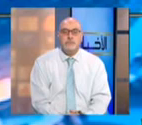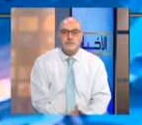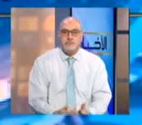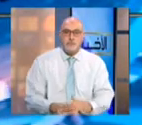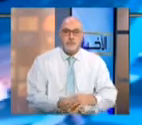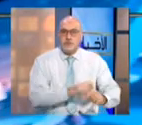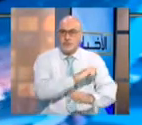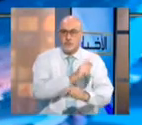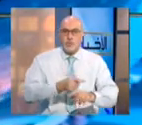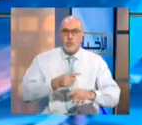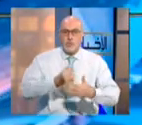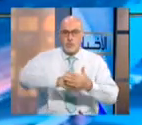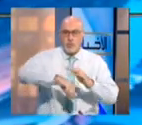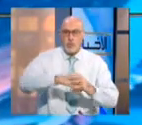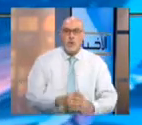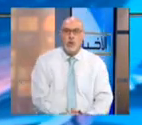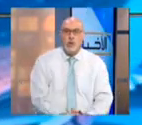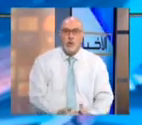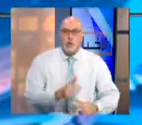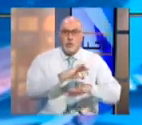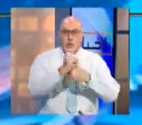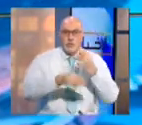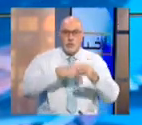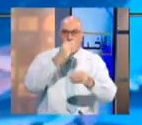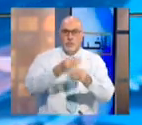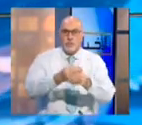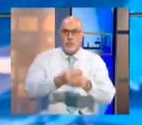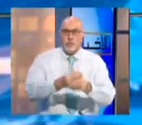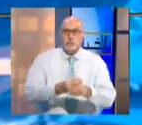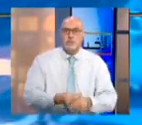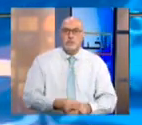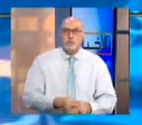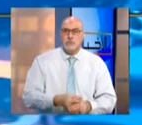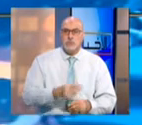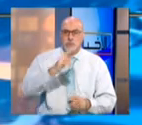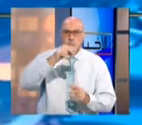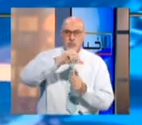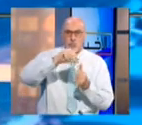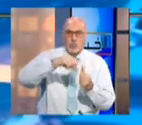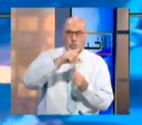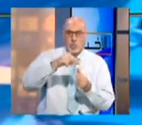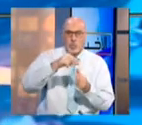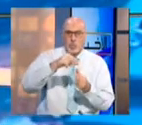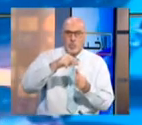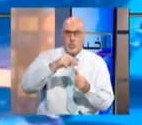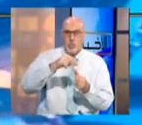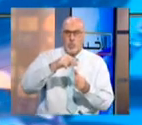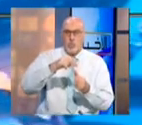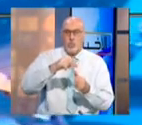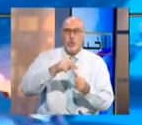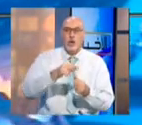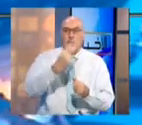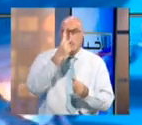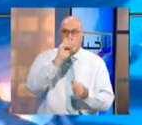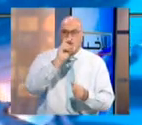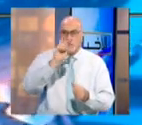رياض الآن. وفي كرة القدم تتواصل اليوم مباريات الجولة الثانية من دور المجموعات ضمن نهائيات كأس العالم